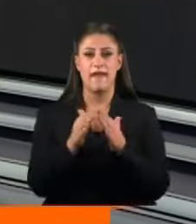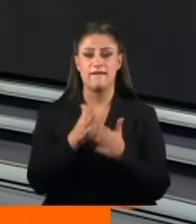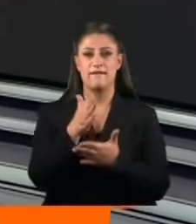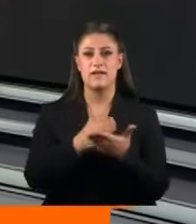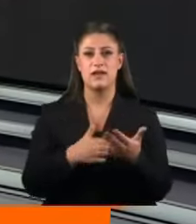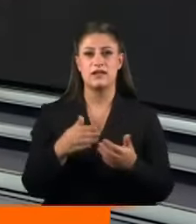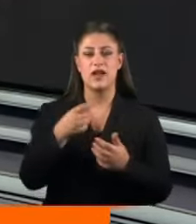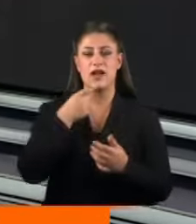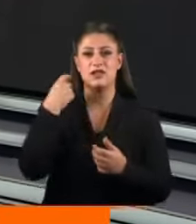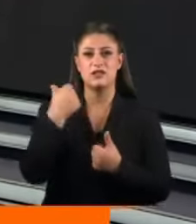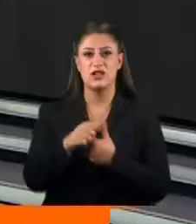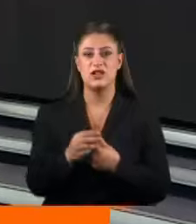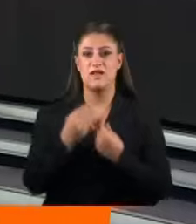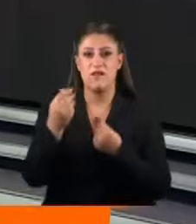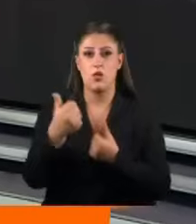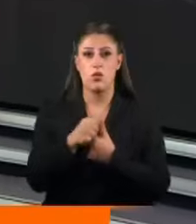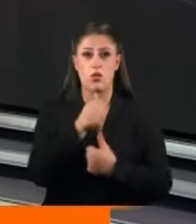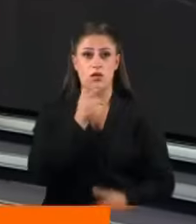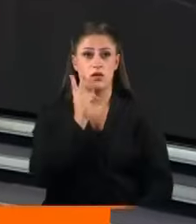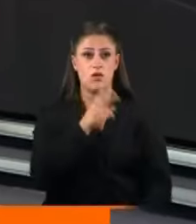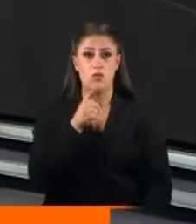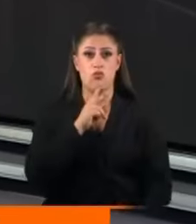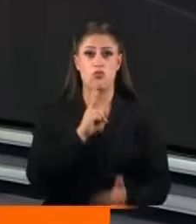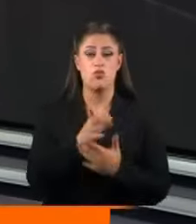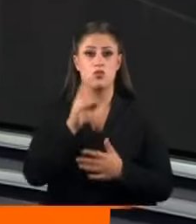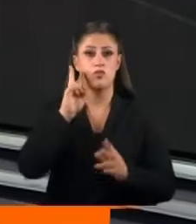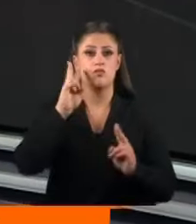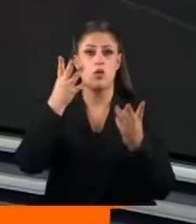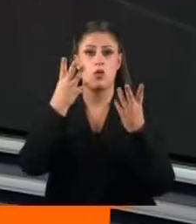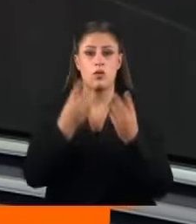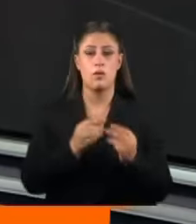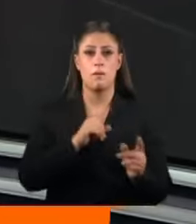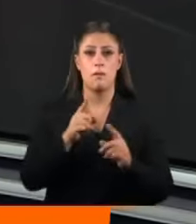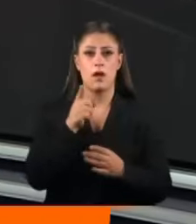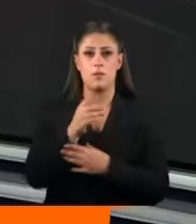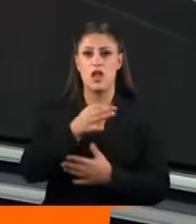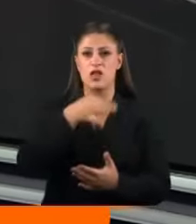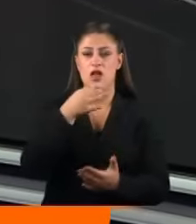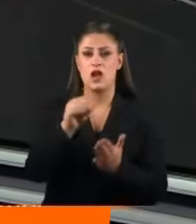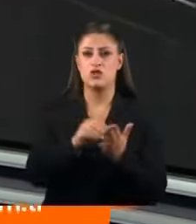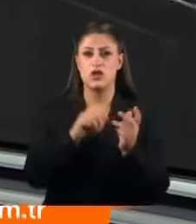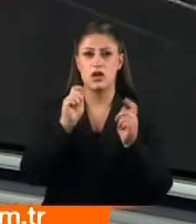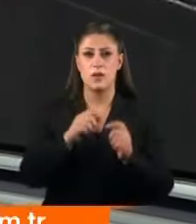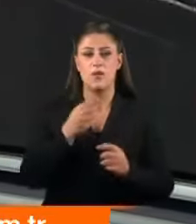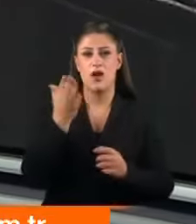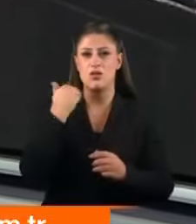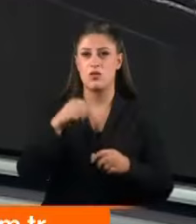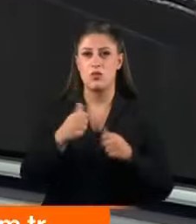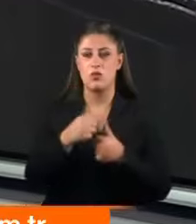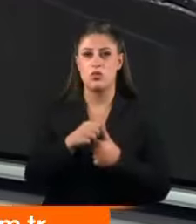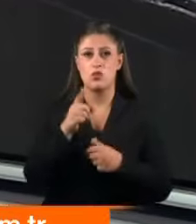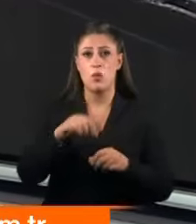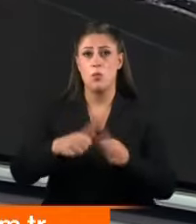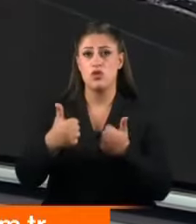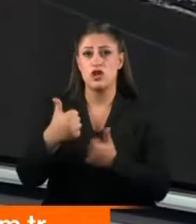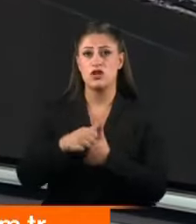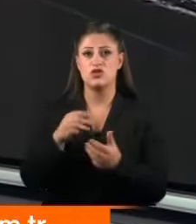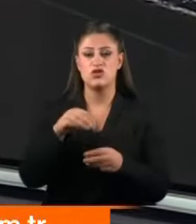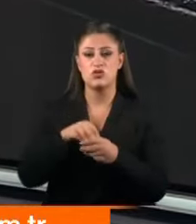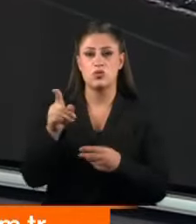eşine kaptıran koca bu kararın ardından çılgına döndü. Mahkemeye dilekçe sunan eski koca boşandığı eşi için katli